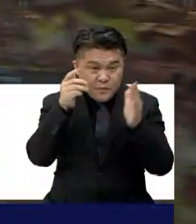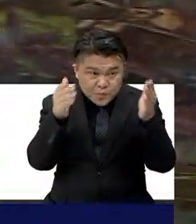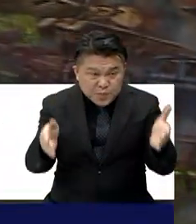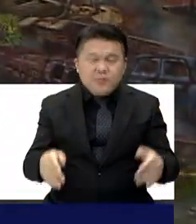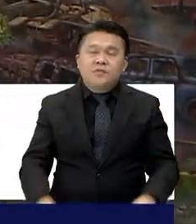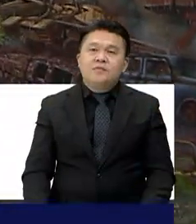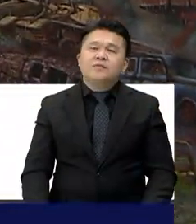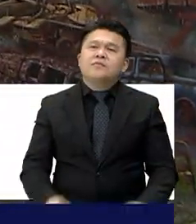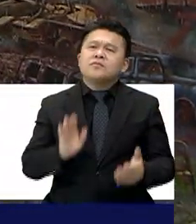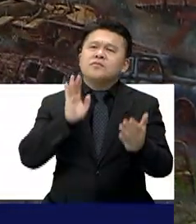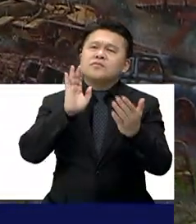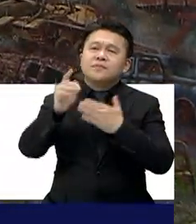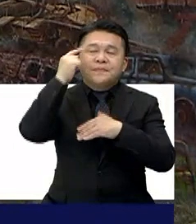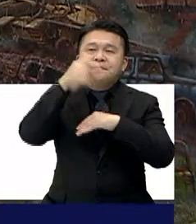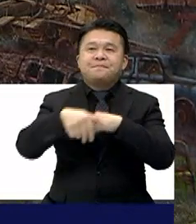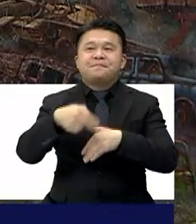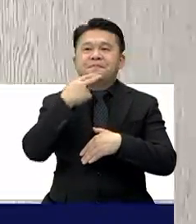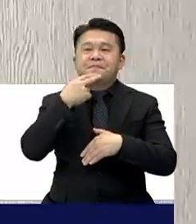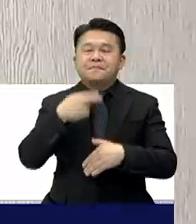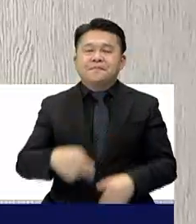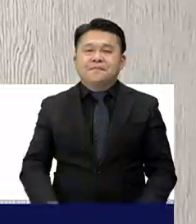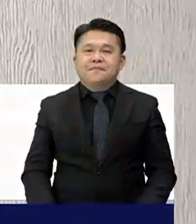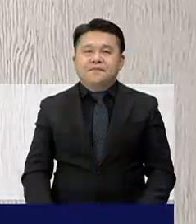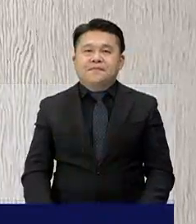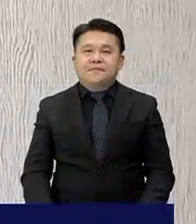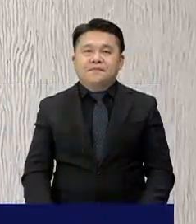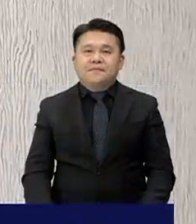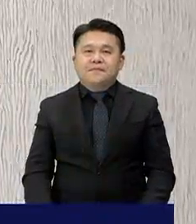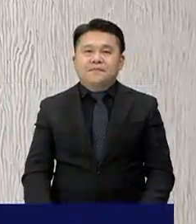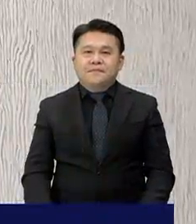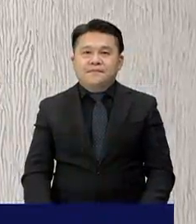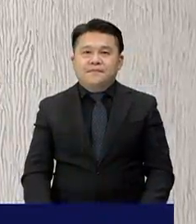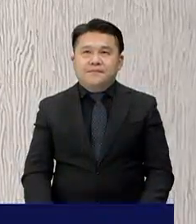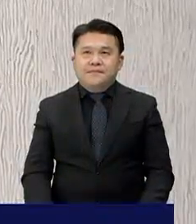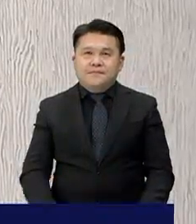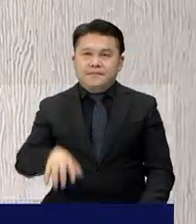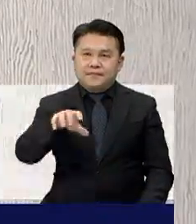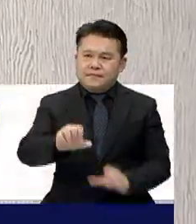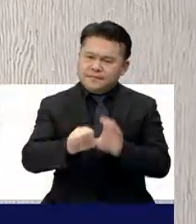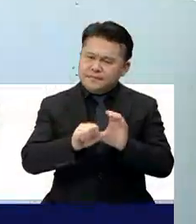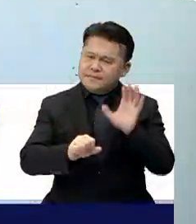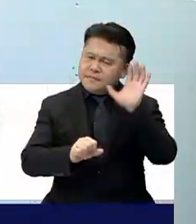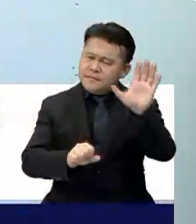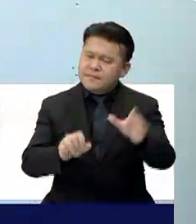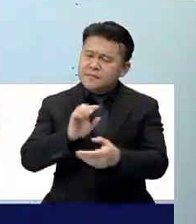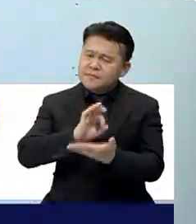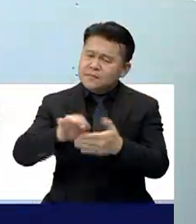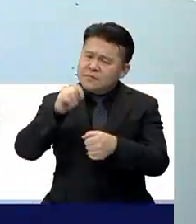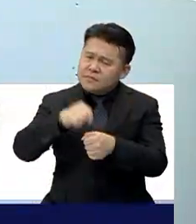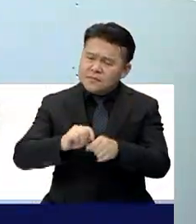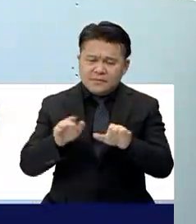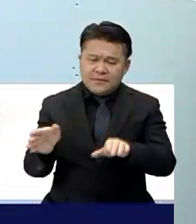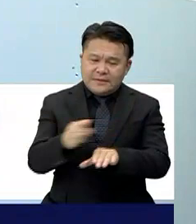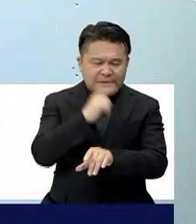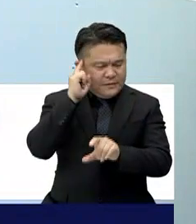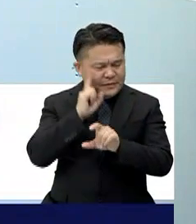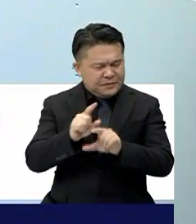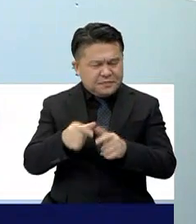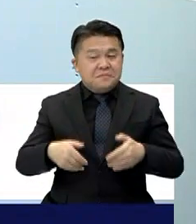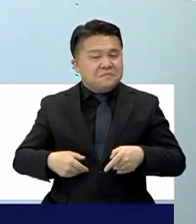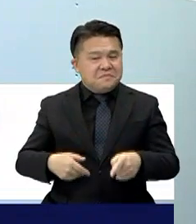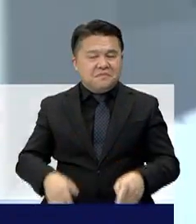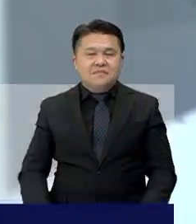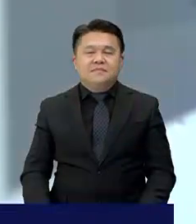진행하고 이후 일정은 아직 정한 게 없습니다. 공간 활용이나 용도 역시 지금부터 고민해야 할